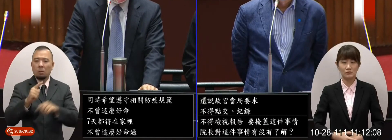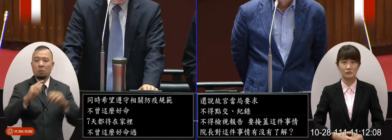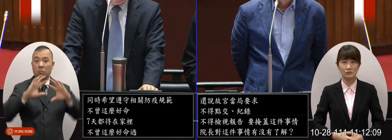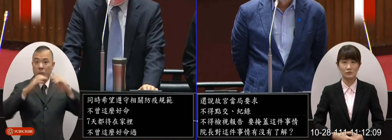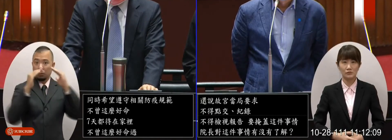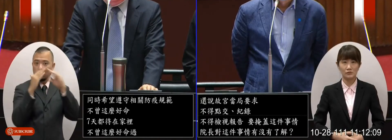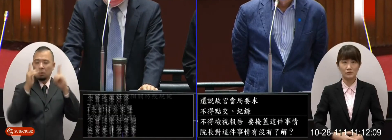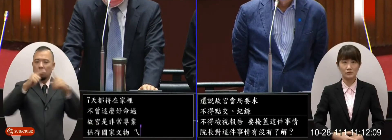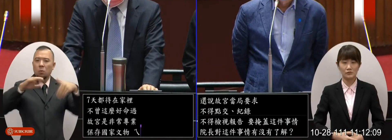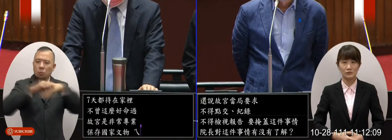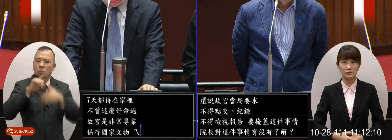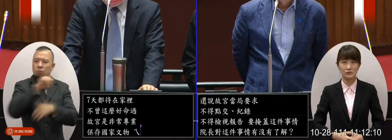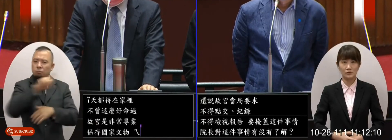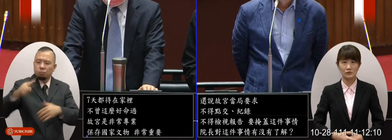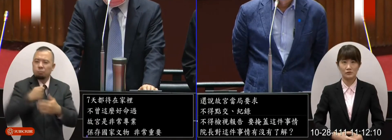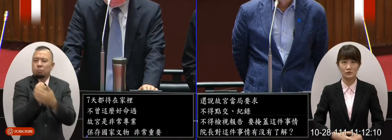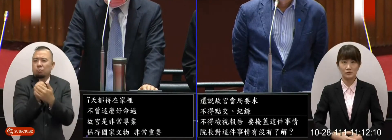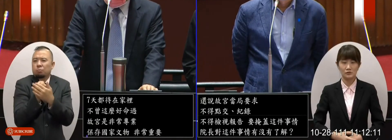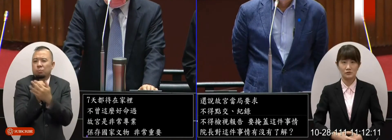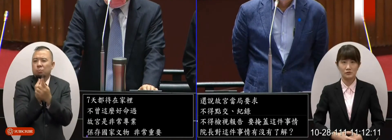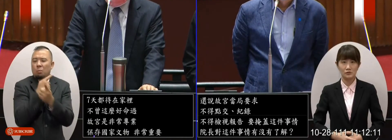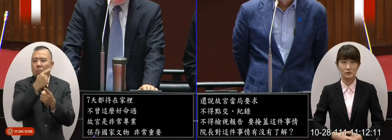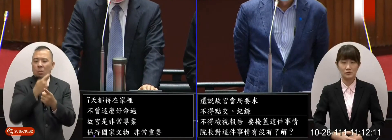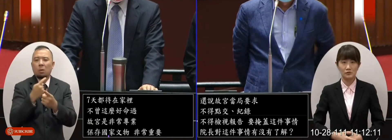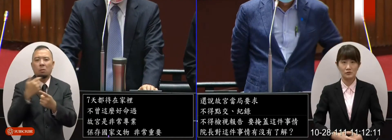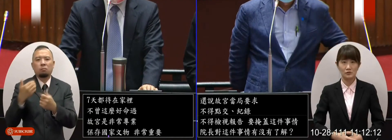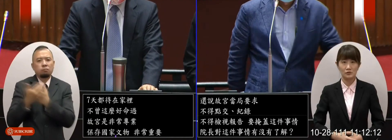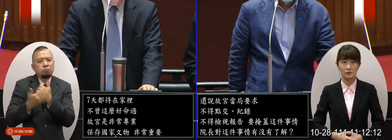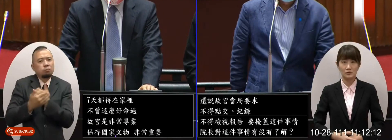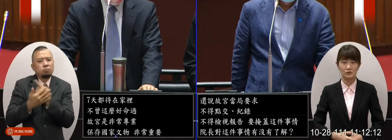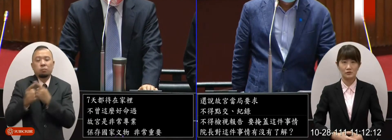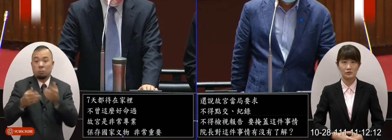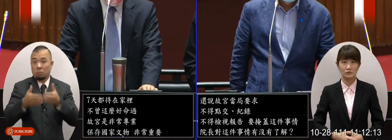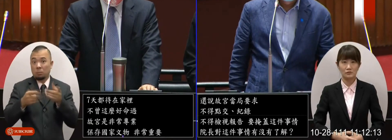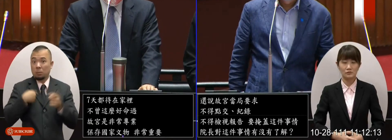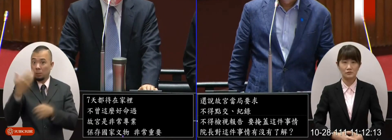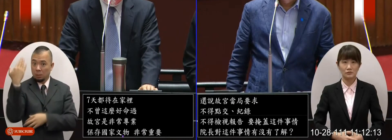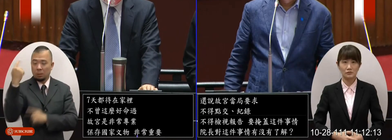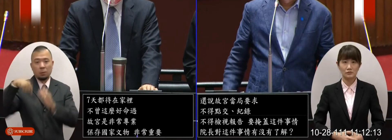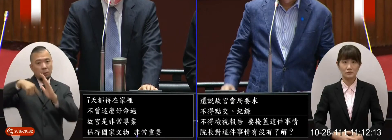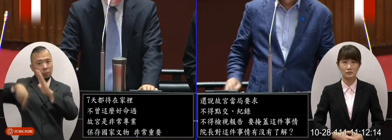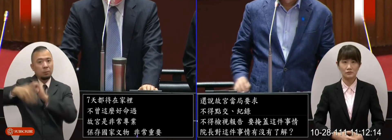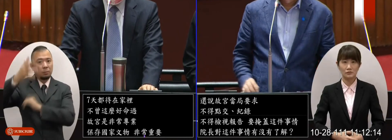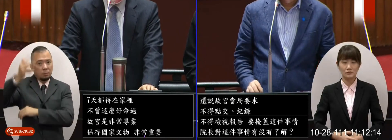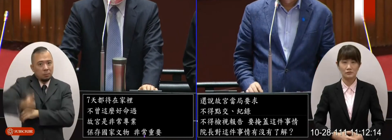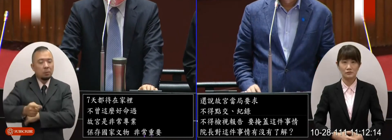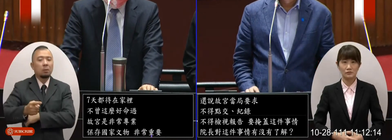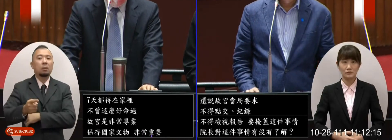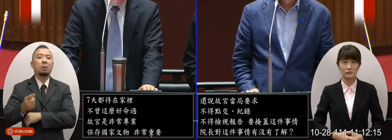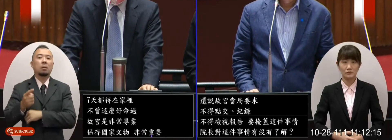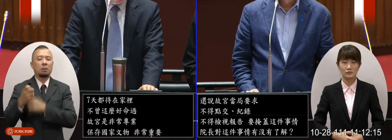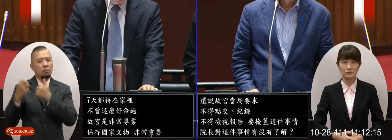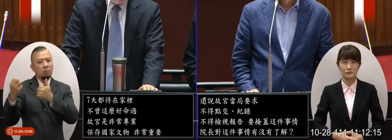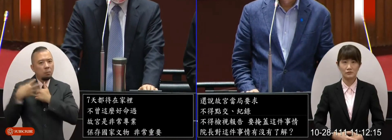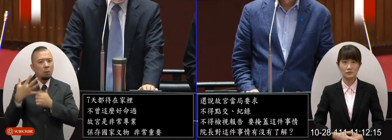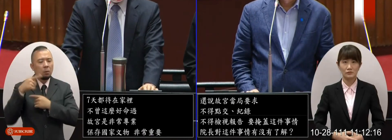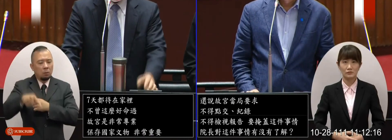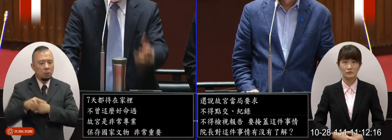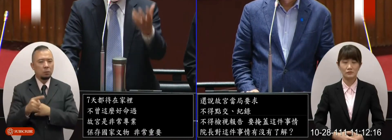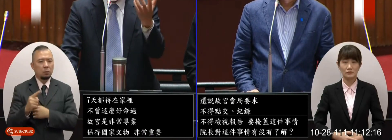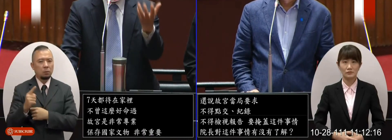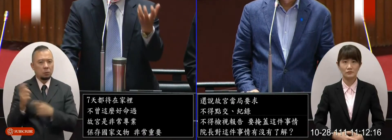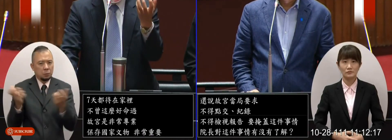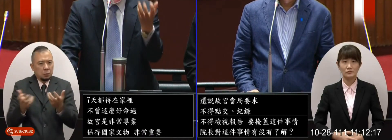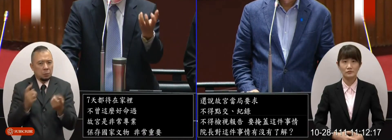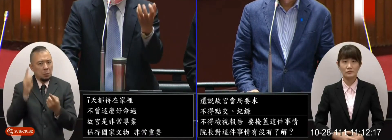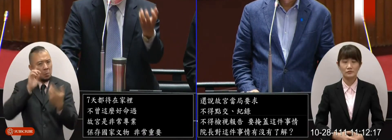要。那在过去，曾经院长也来跟我说啊，有一个状况。那因为对